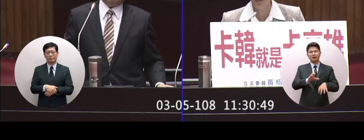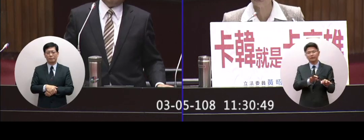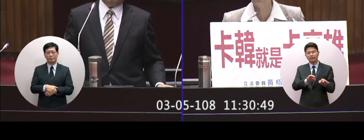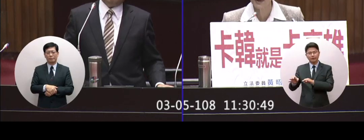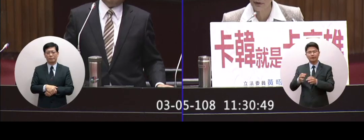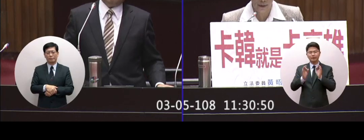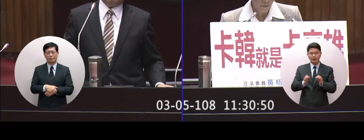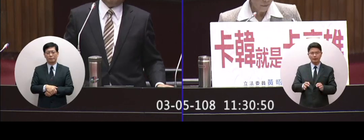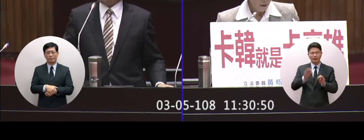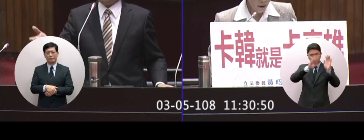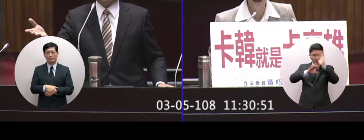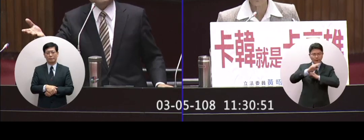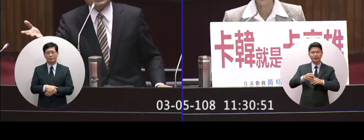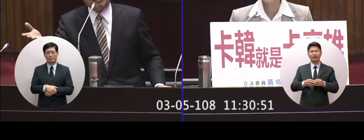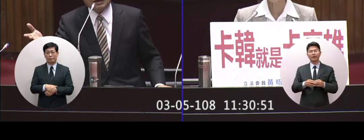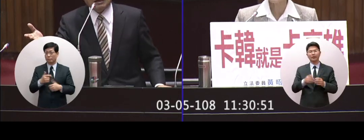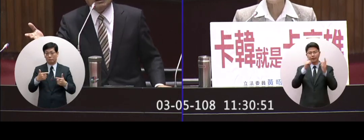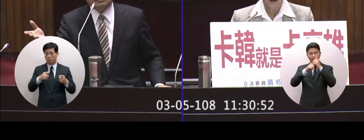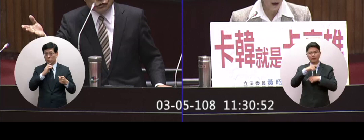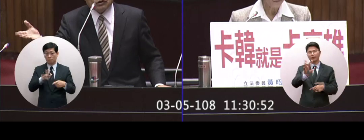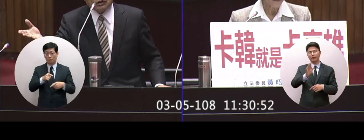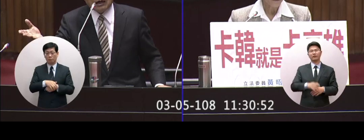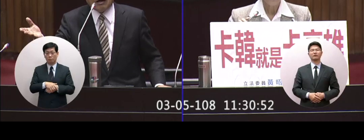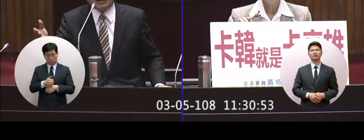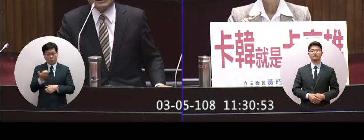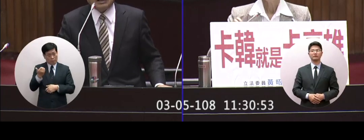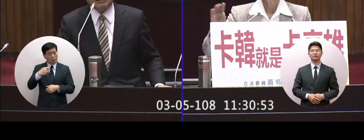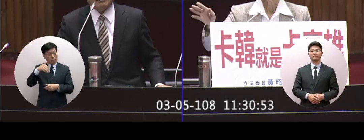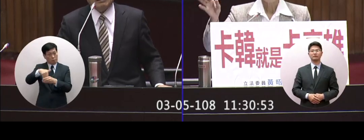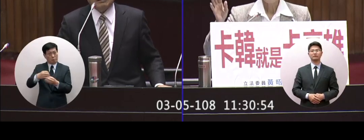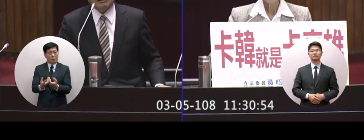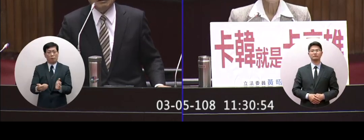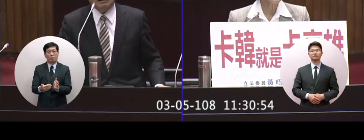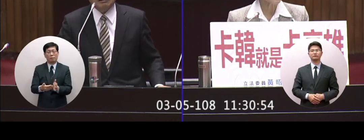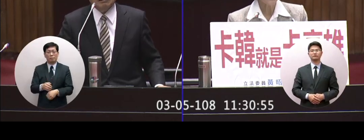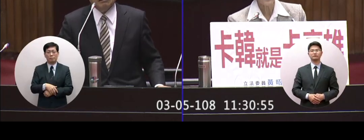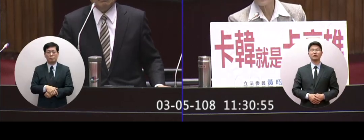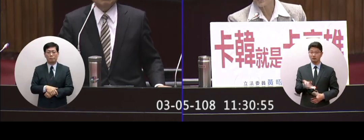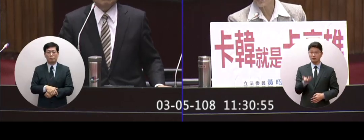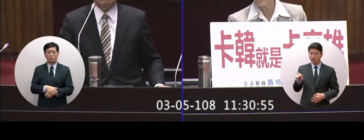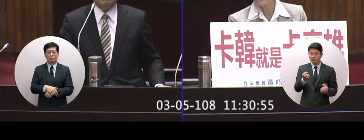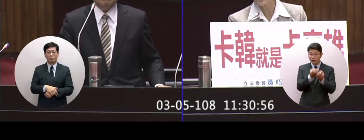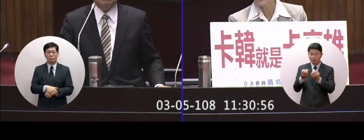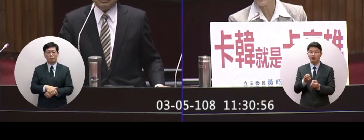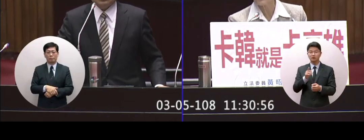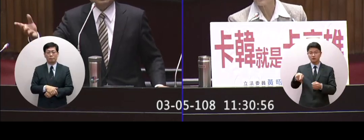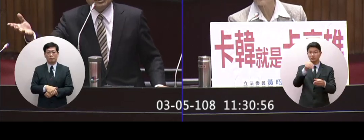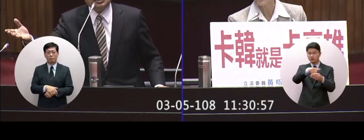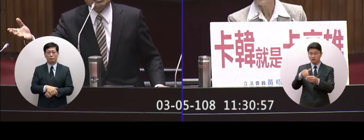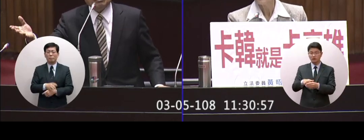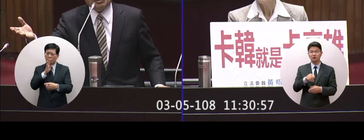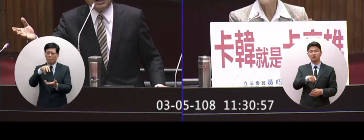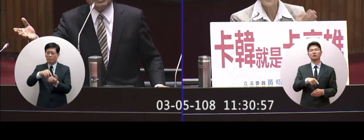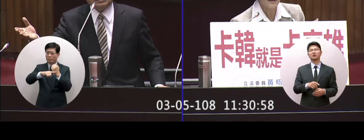且模糊焦点。 没有事实在前面啊！事实刚刚发生啊！ 事实刚刚发生就是投票的结果，你看到了